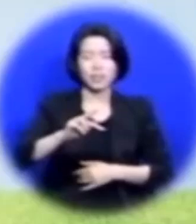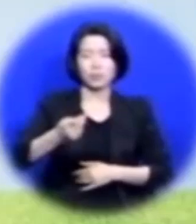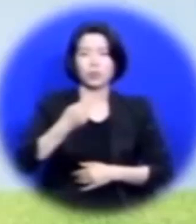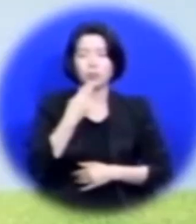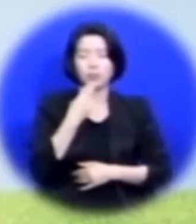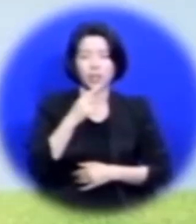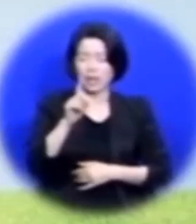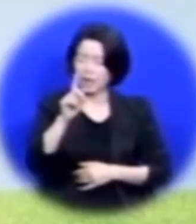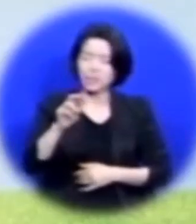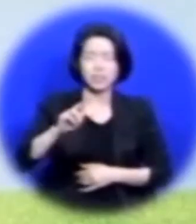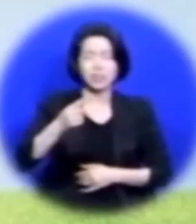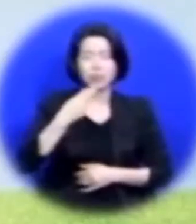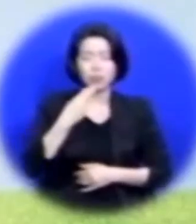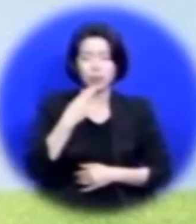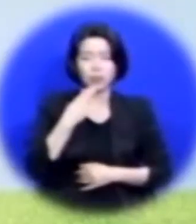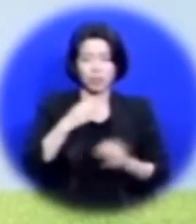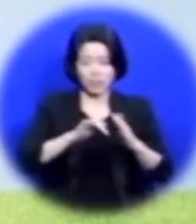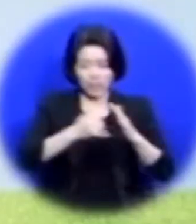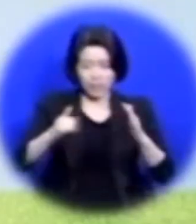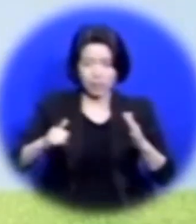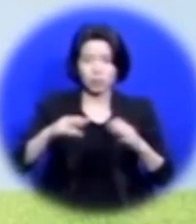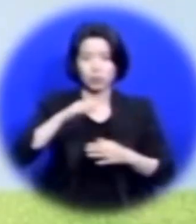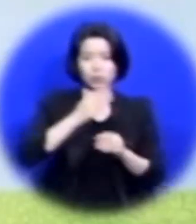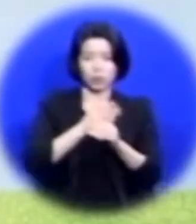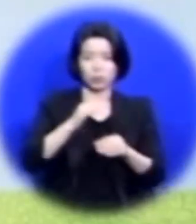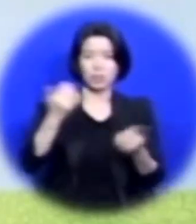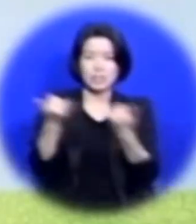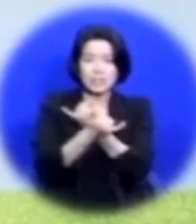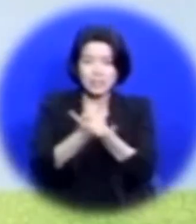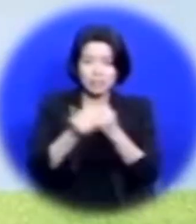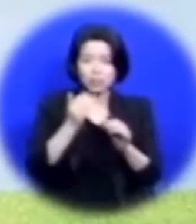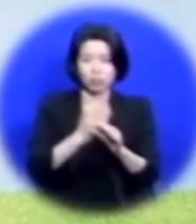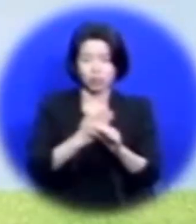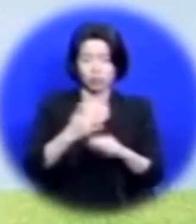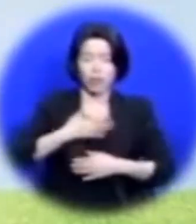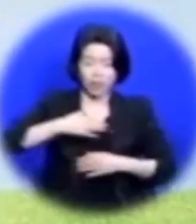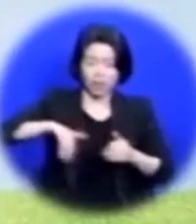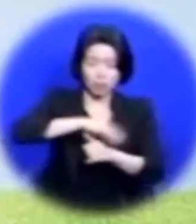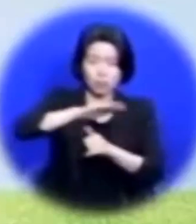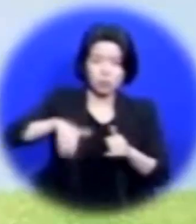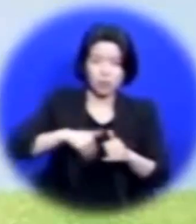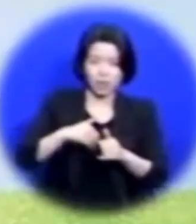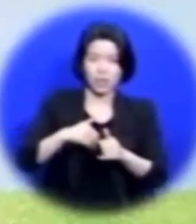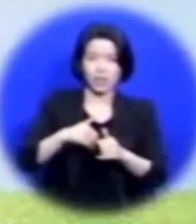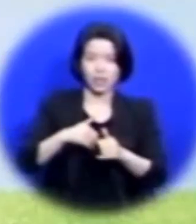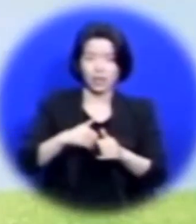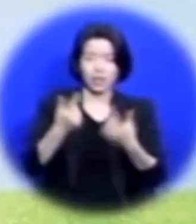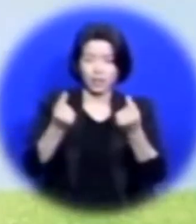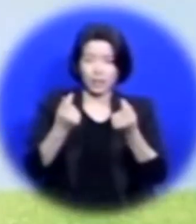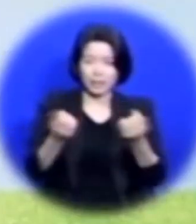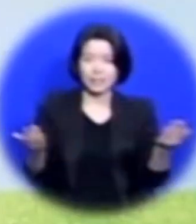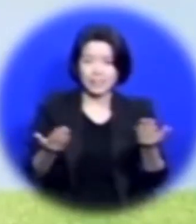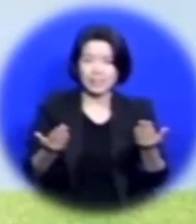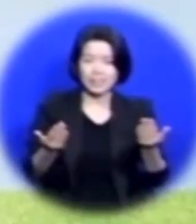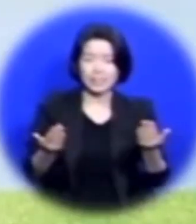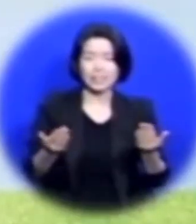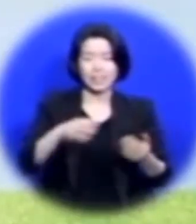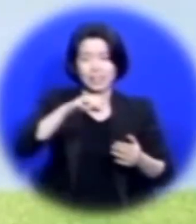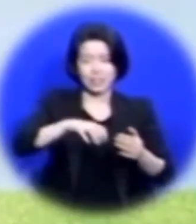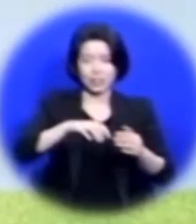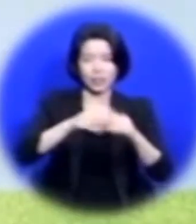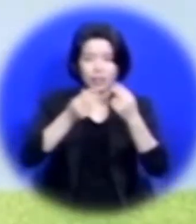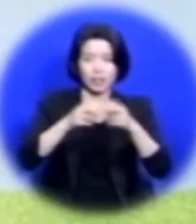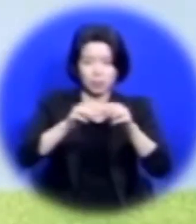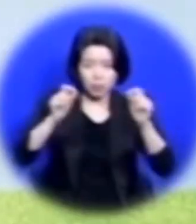없어 가족 중에도 친척 중에도 내 주변에 있는 어 같은 직장 동료들